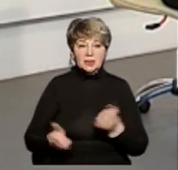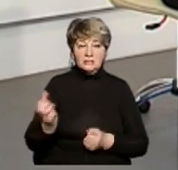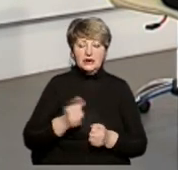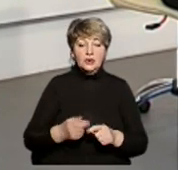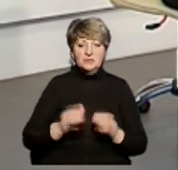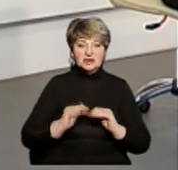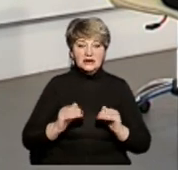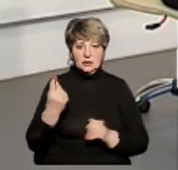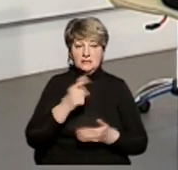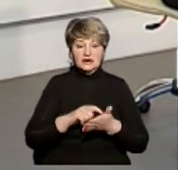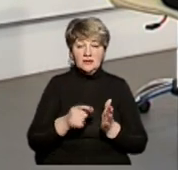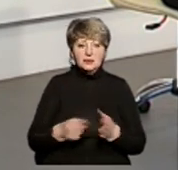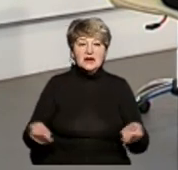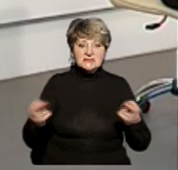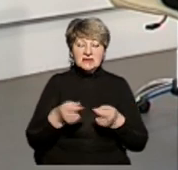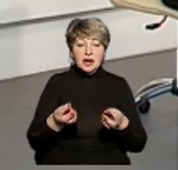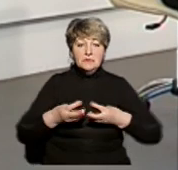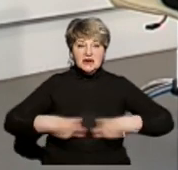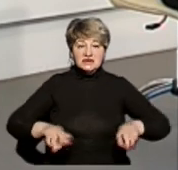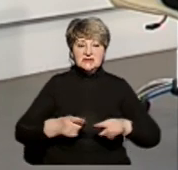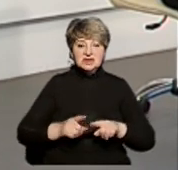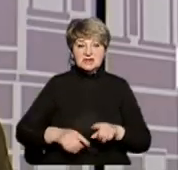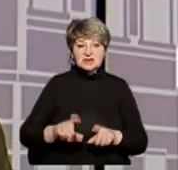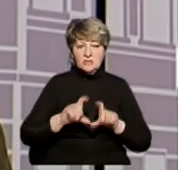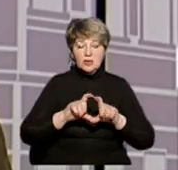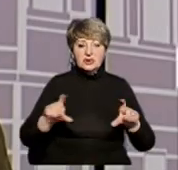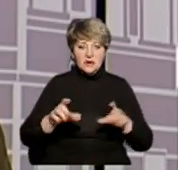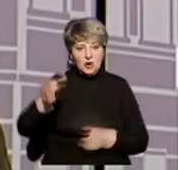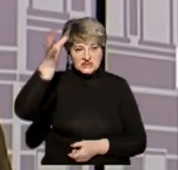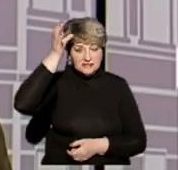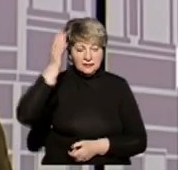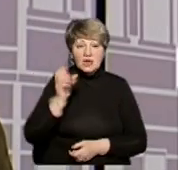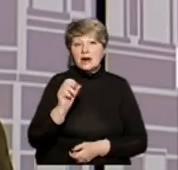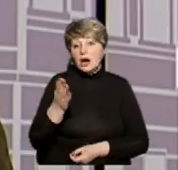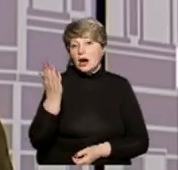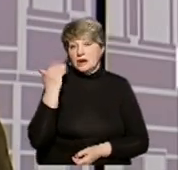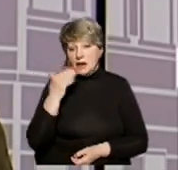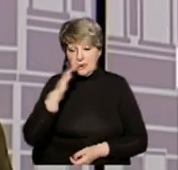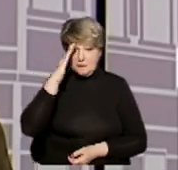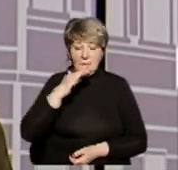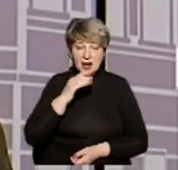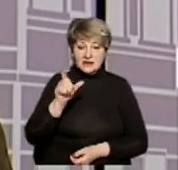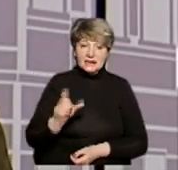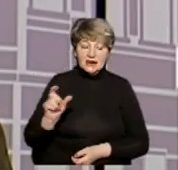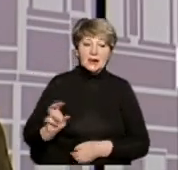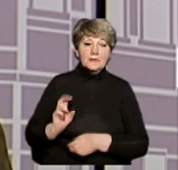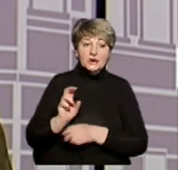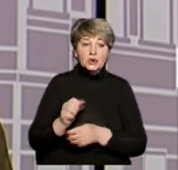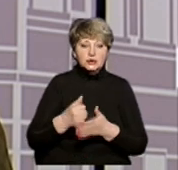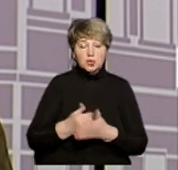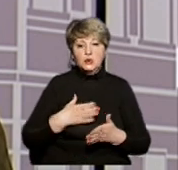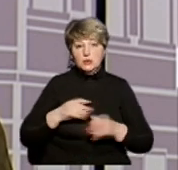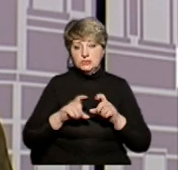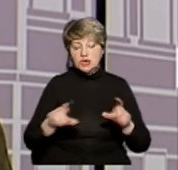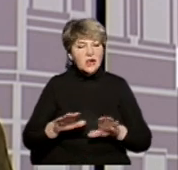перші класи, визначеним Міністерством освіти і науки України. Так, як і раніше, батьки приходять до гімназії,